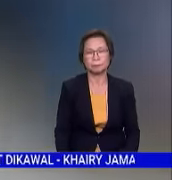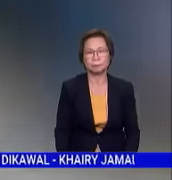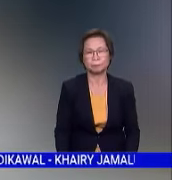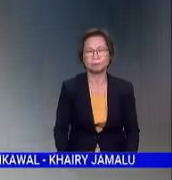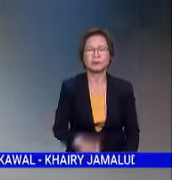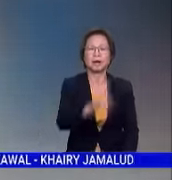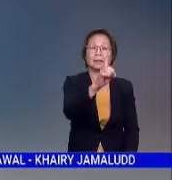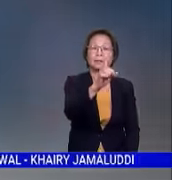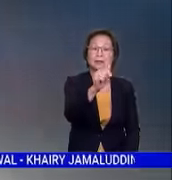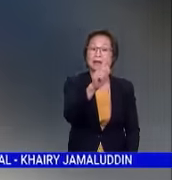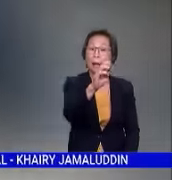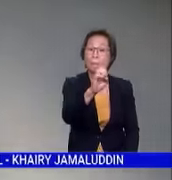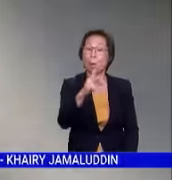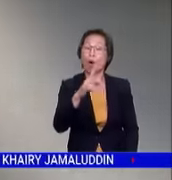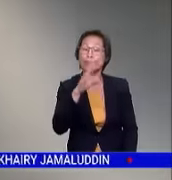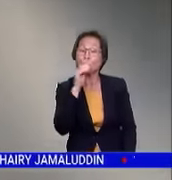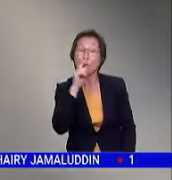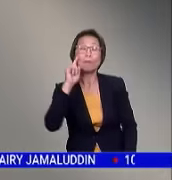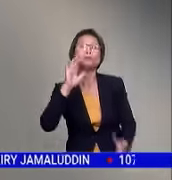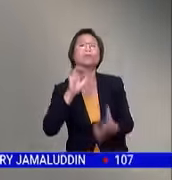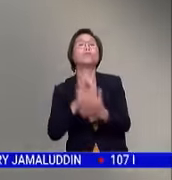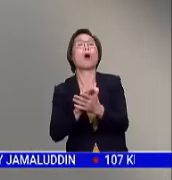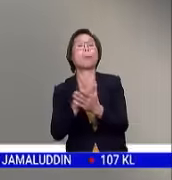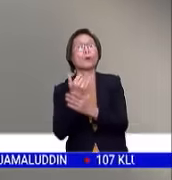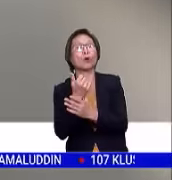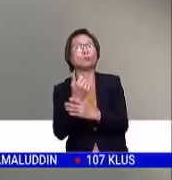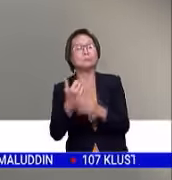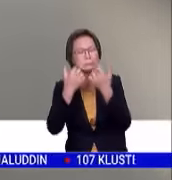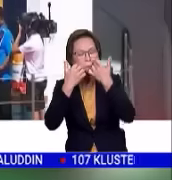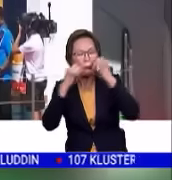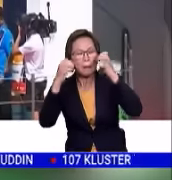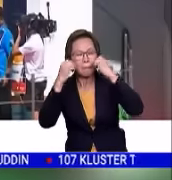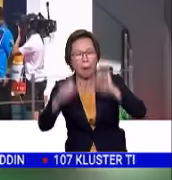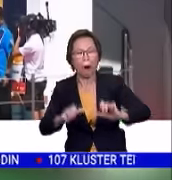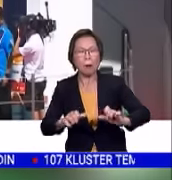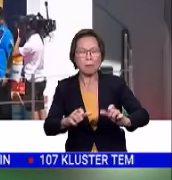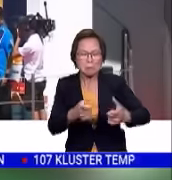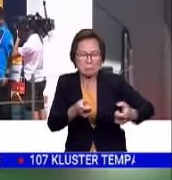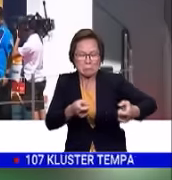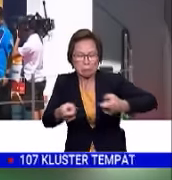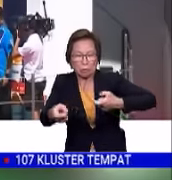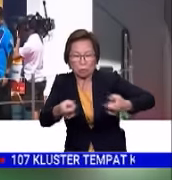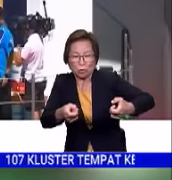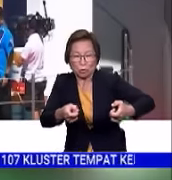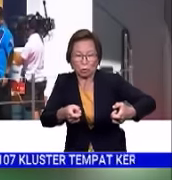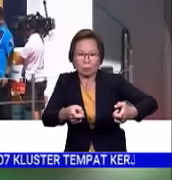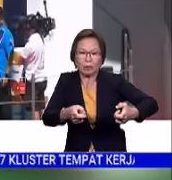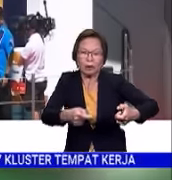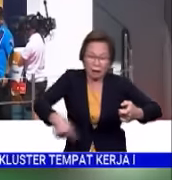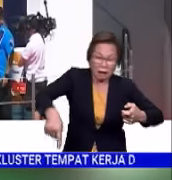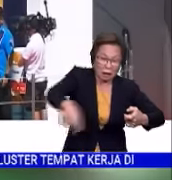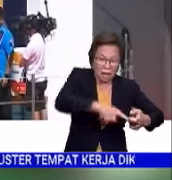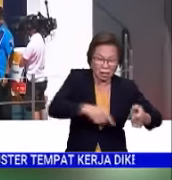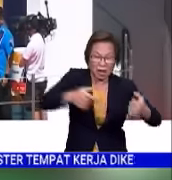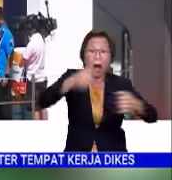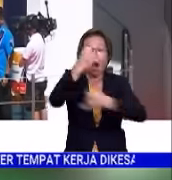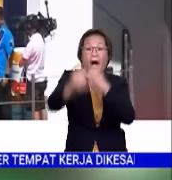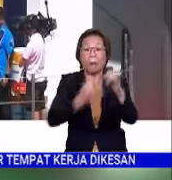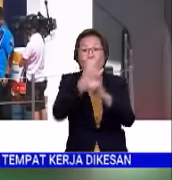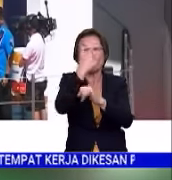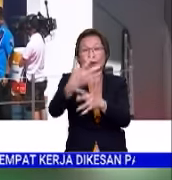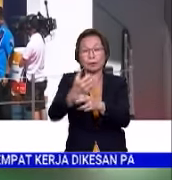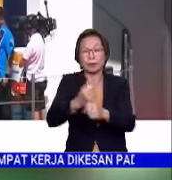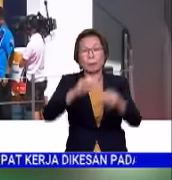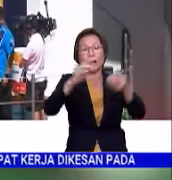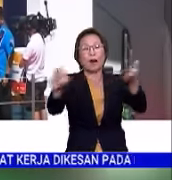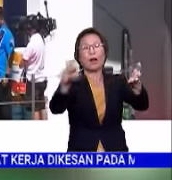Menurut Damok, keyakinan itu bersandarkan keupayaannya untuk menguasai litar antarabangsa. Algarve berikutan pernah mencatat kedudukan